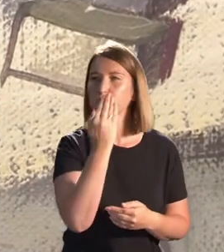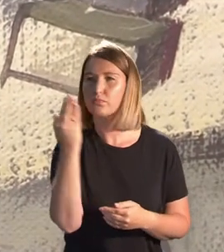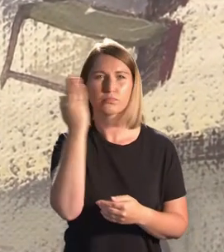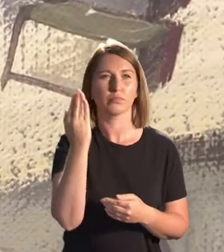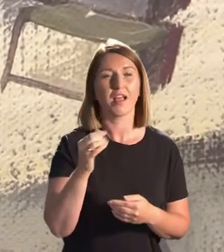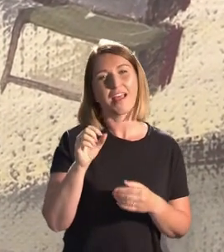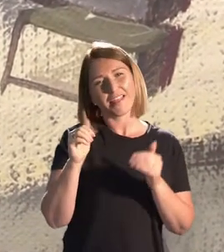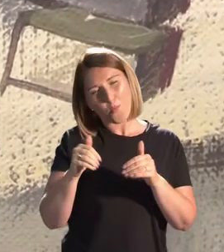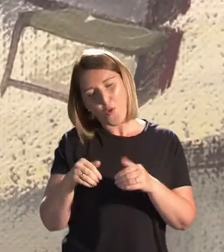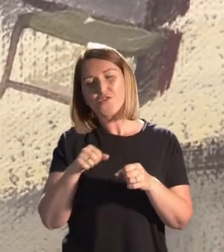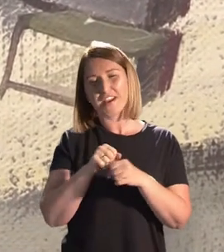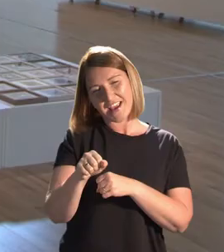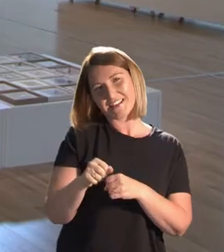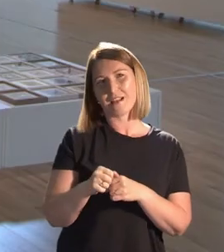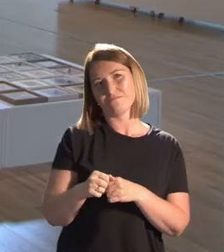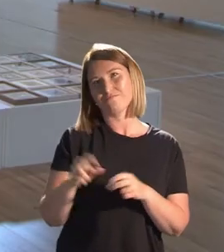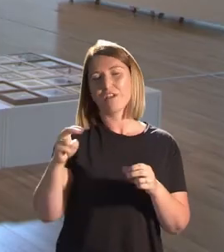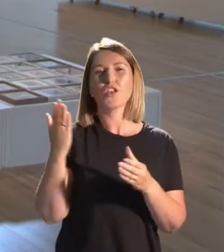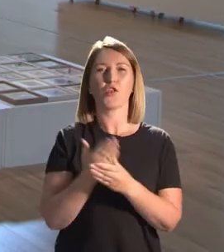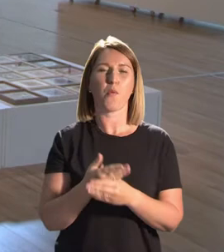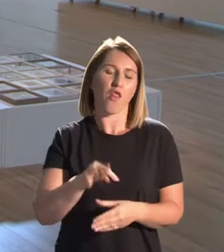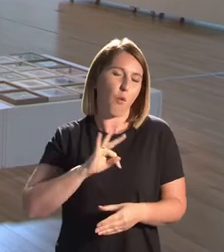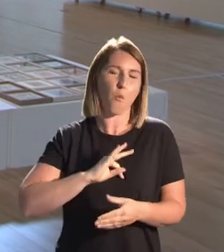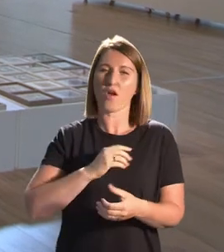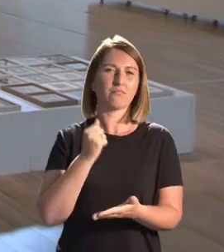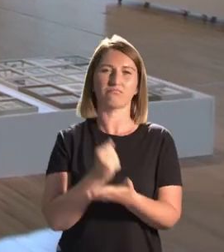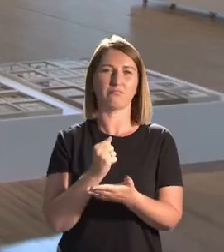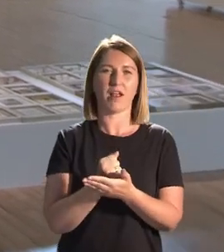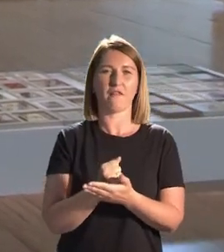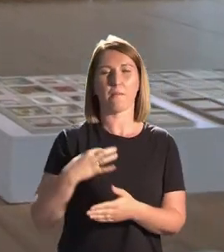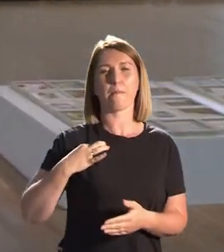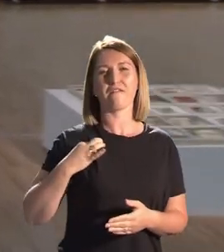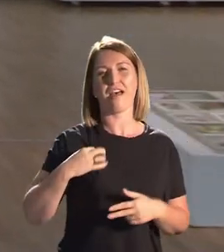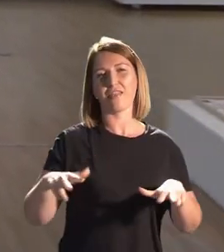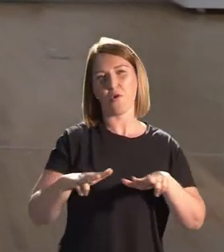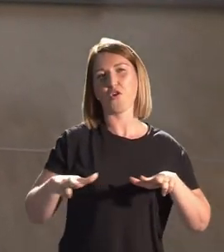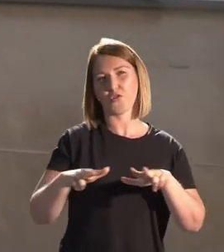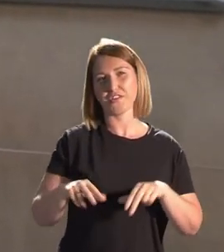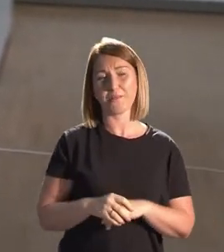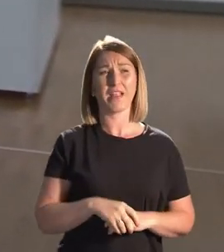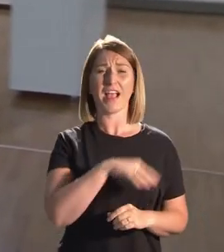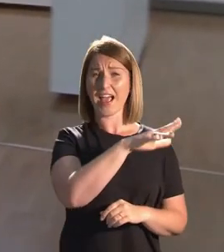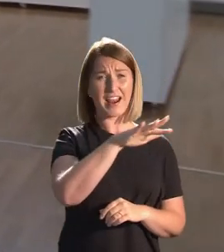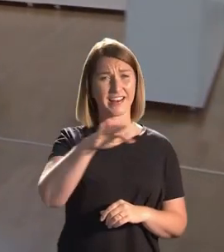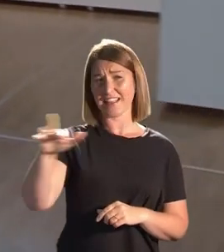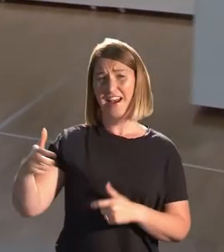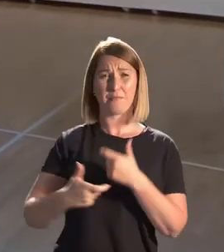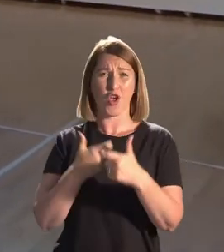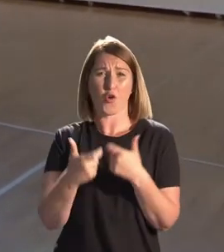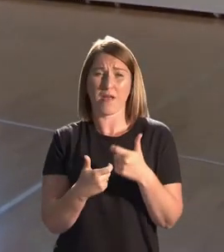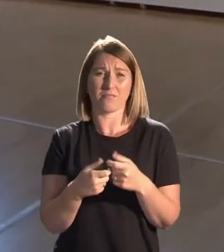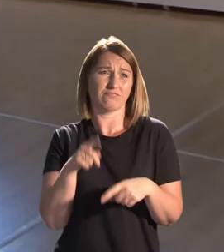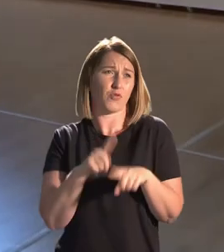może być symbolicznego, to są moje sprawy dotyczące rodziny. Ale literami się posługuję